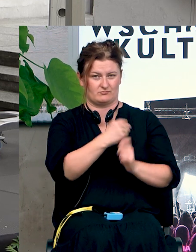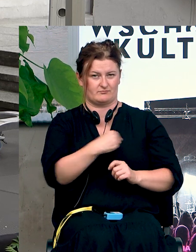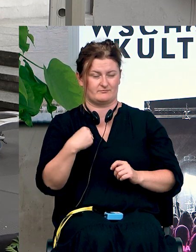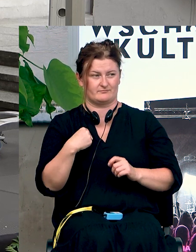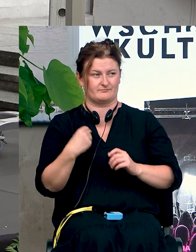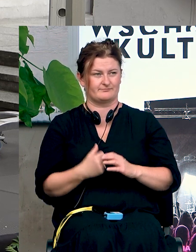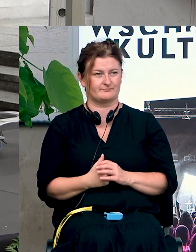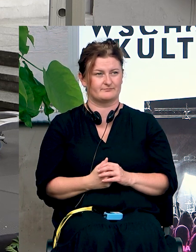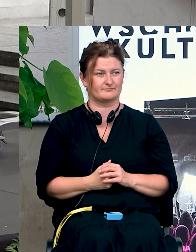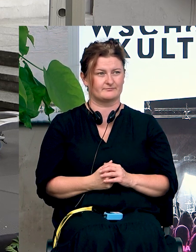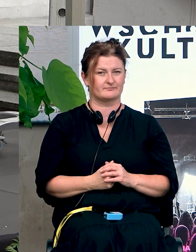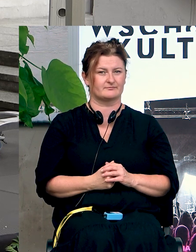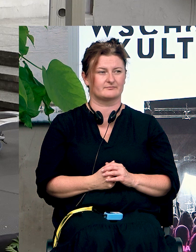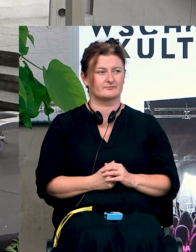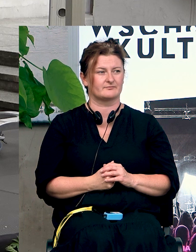Polską.